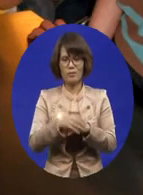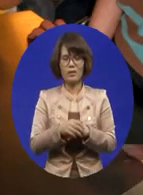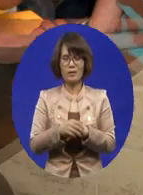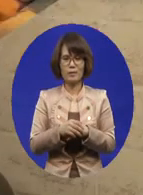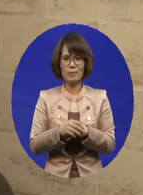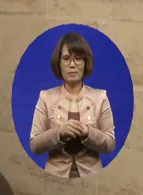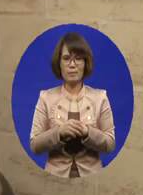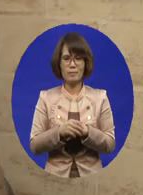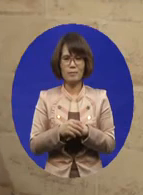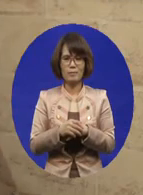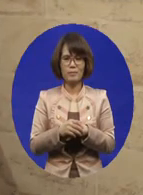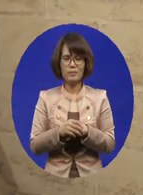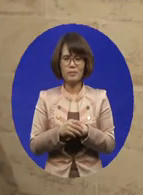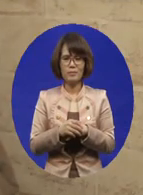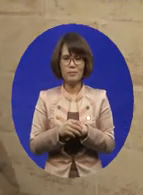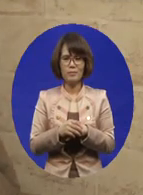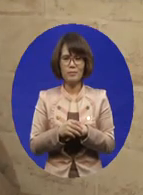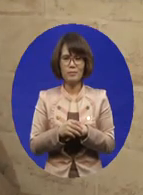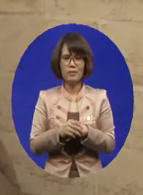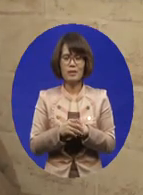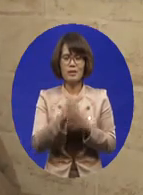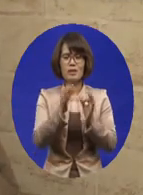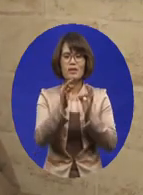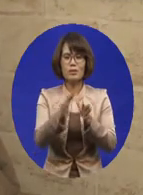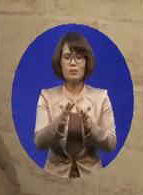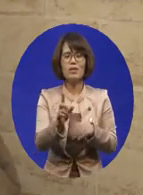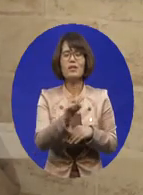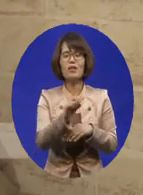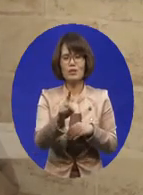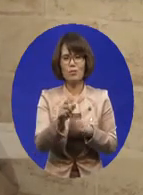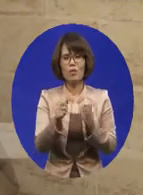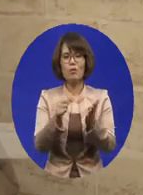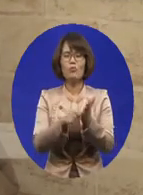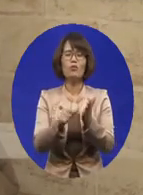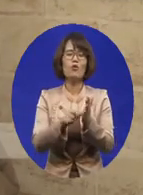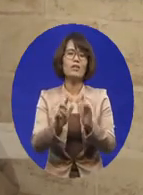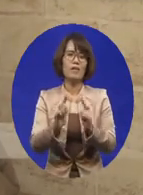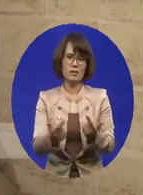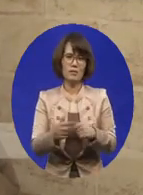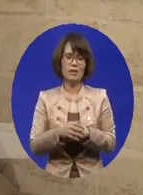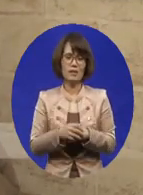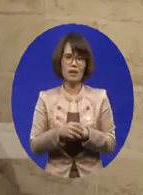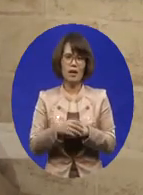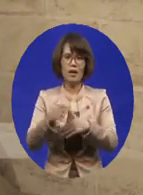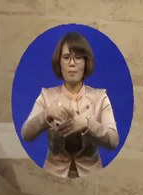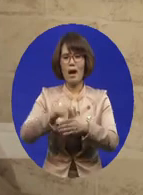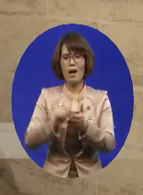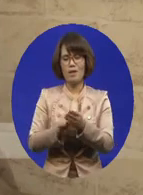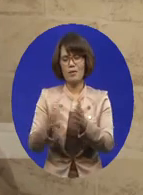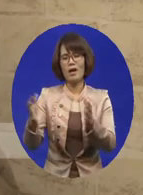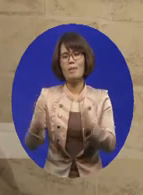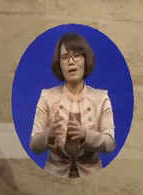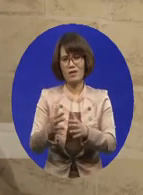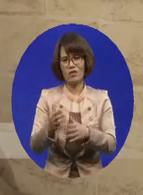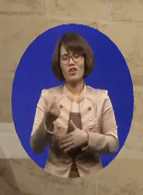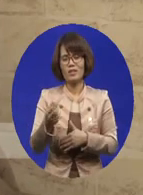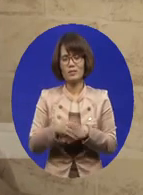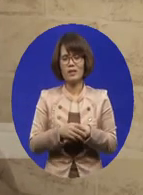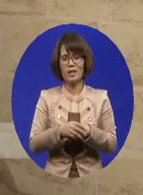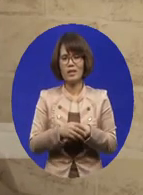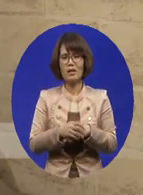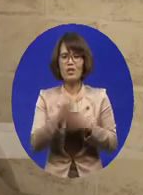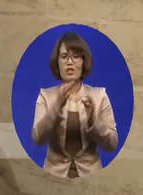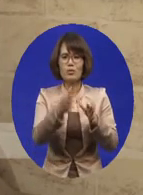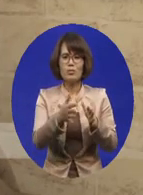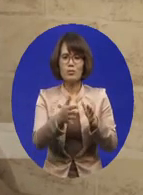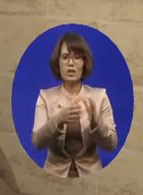있습니다. 제 기부라는 것은 물질이 아닙니다. 마음을 이렇게 합하는 거 아닌가요? 그래서 기부의 초점은